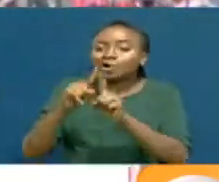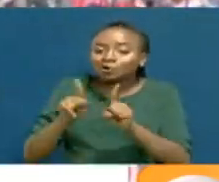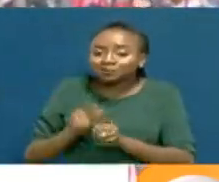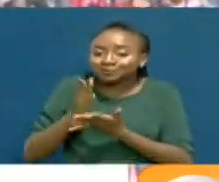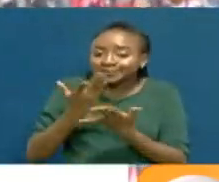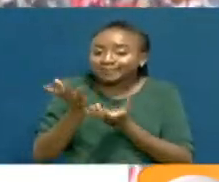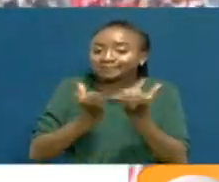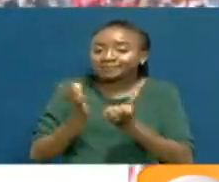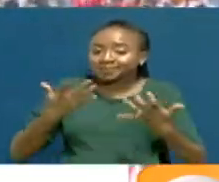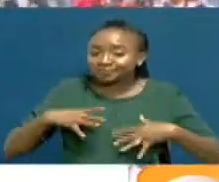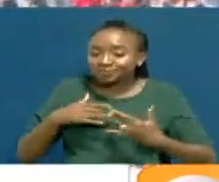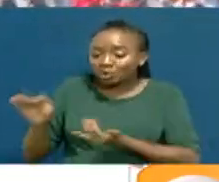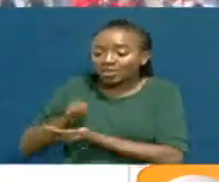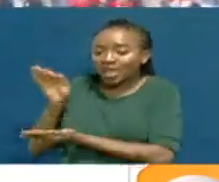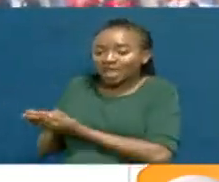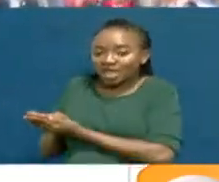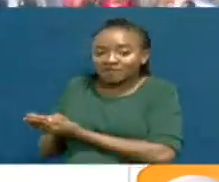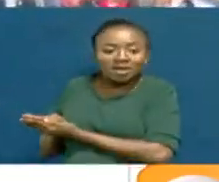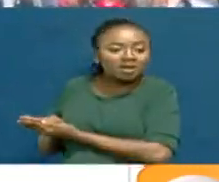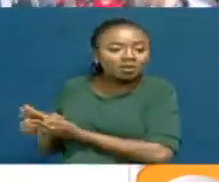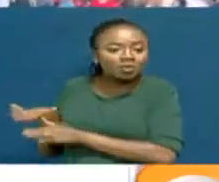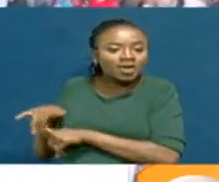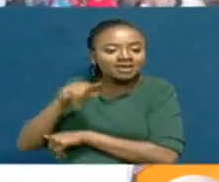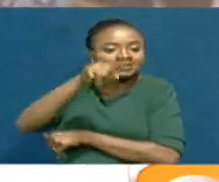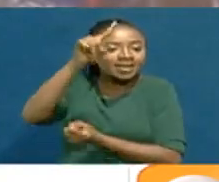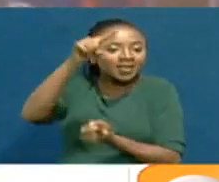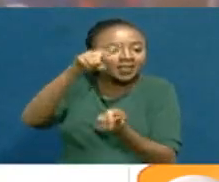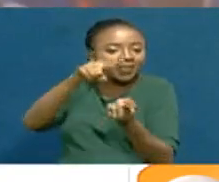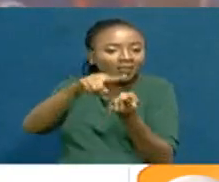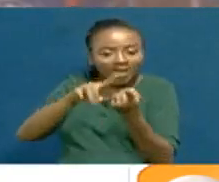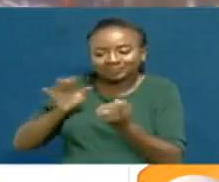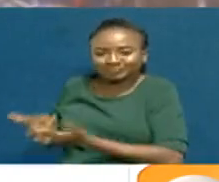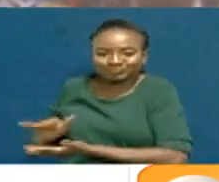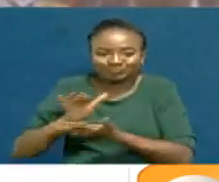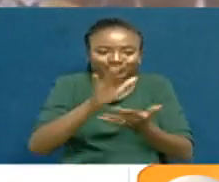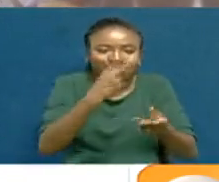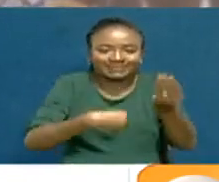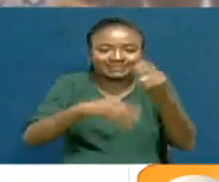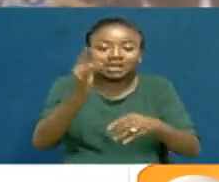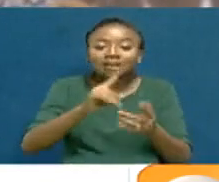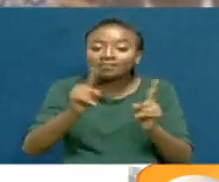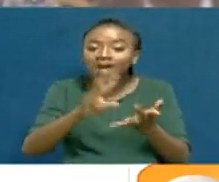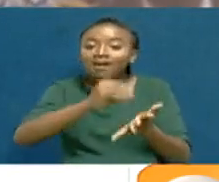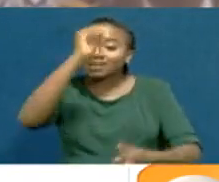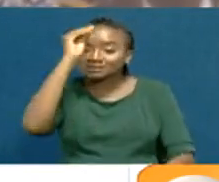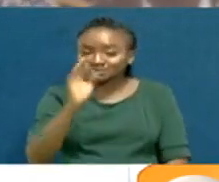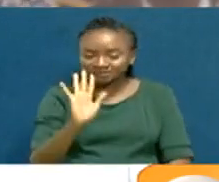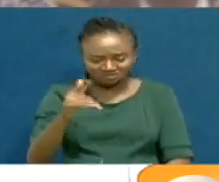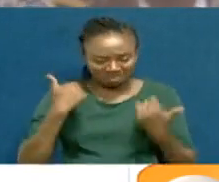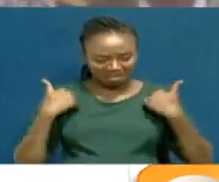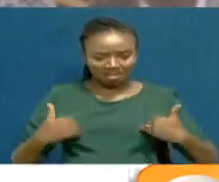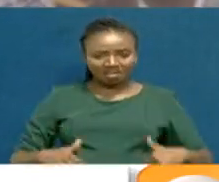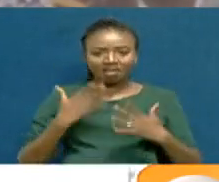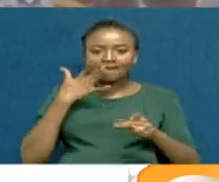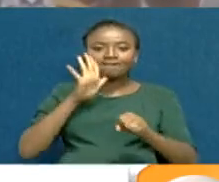an artificial shortage only to sell at high prices. Baada ya uchaguzi, bei ya mbolea